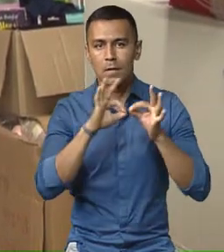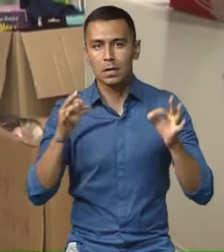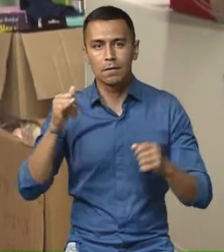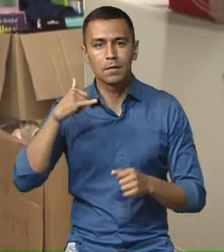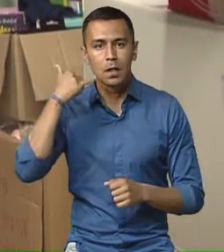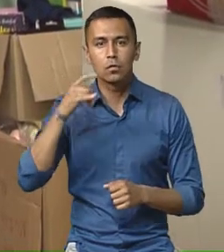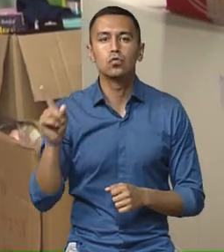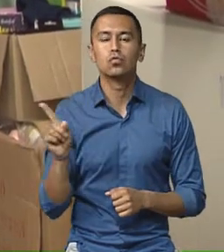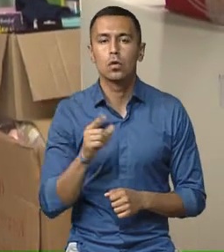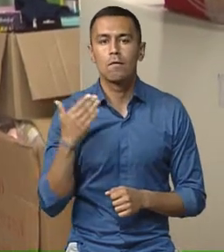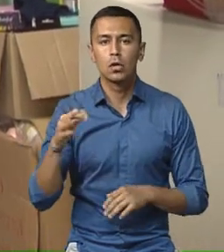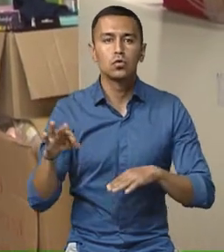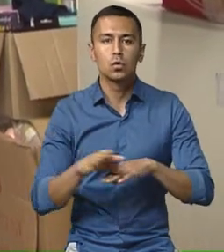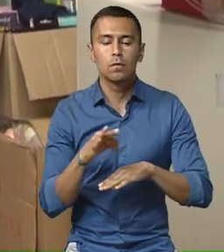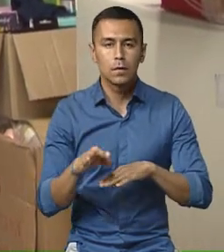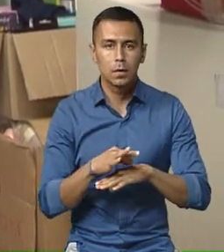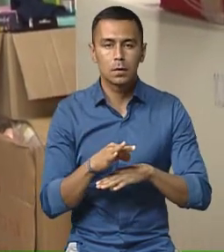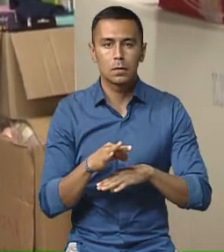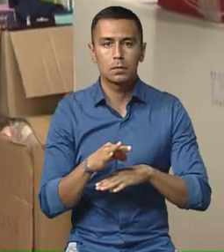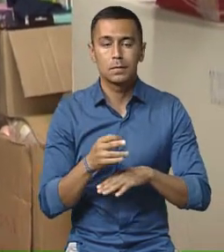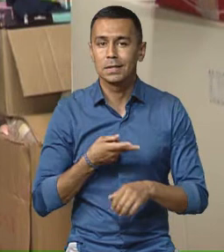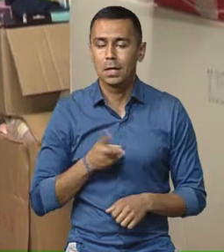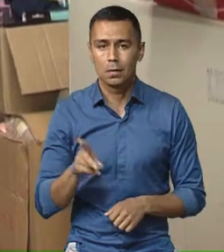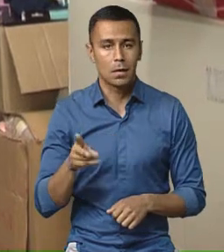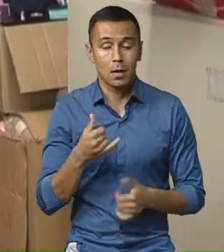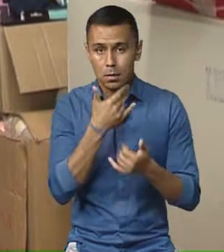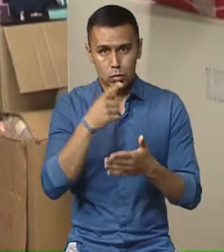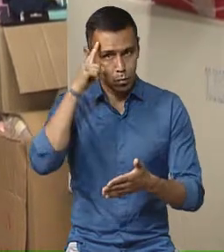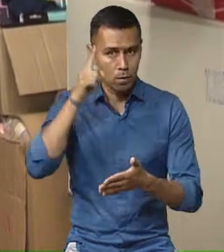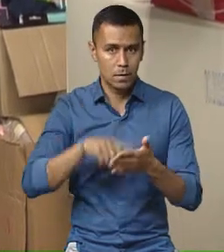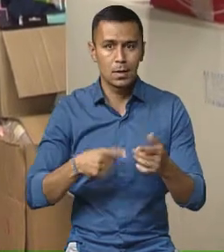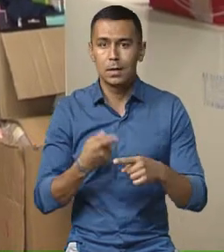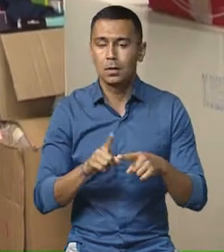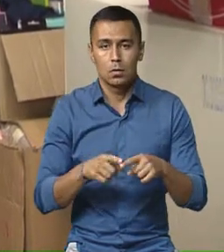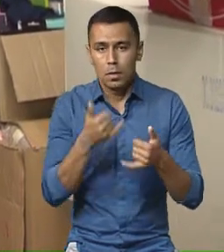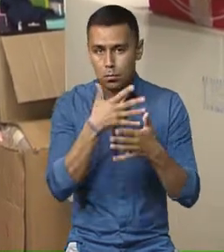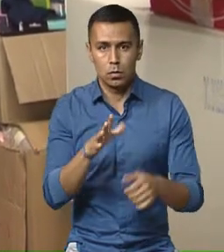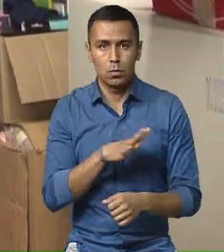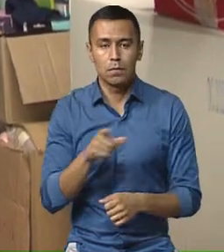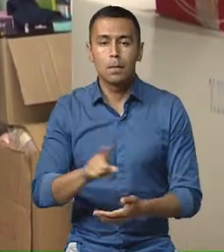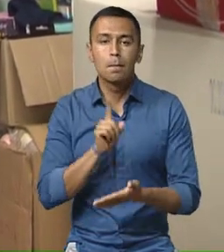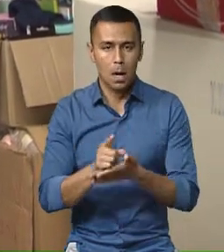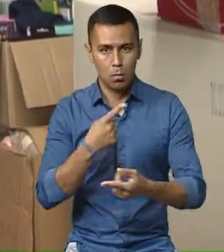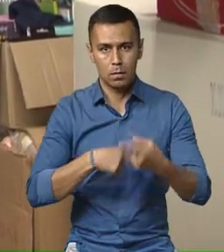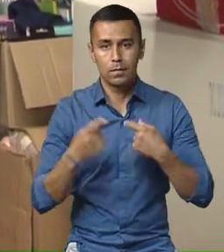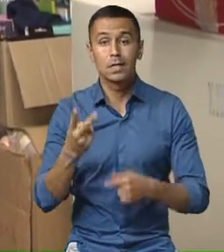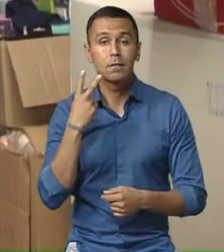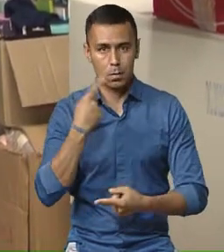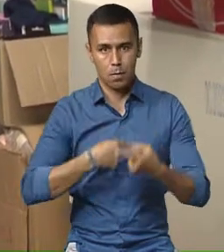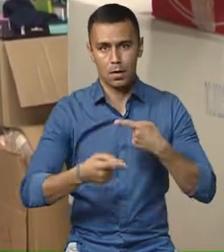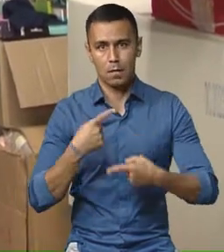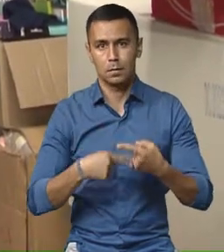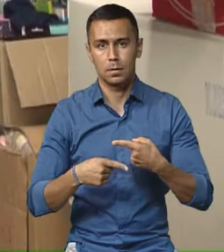що ваш чоловік Янін Олексій Євгенович загинув, ти не віриш. Цього не може бути. Він має вернутися. Він завжди